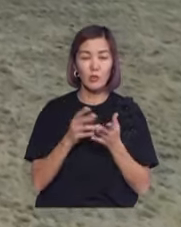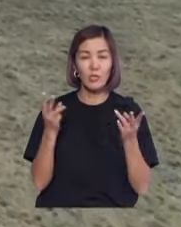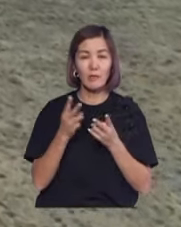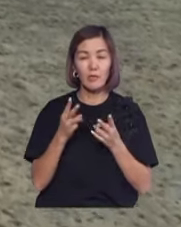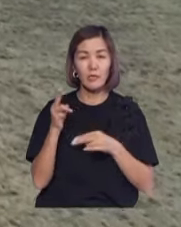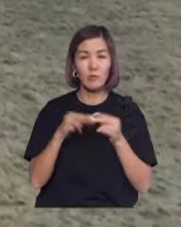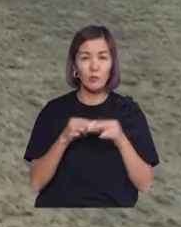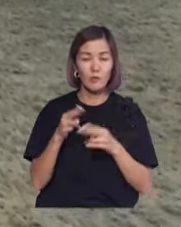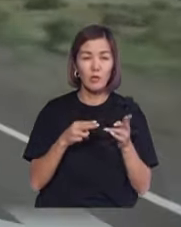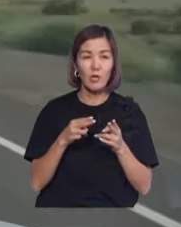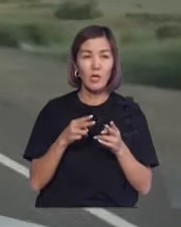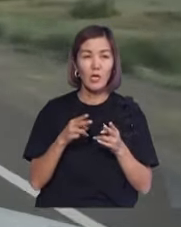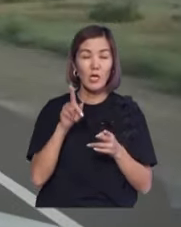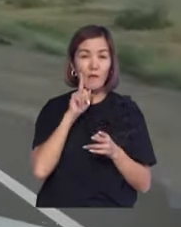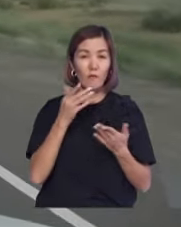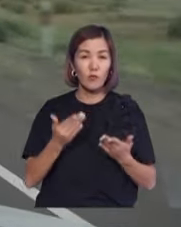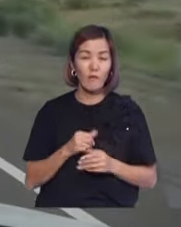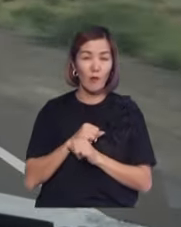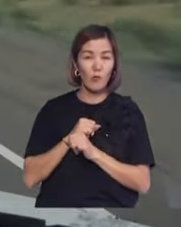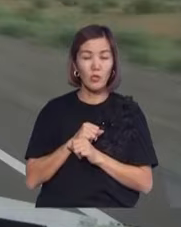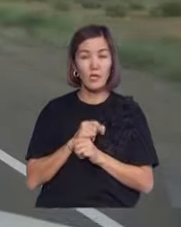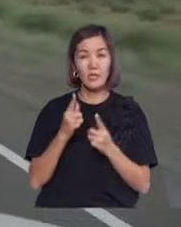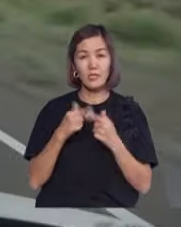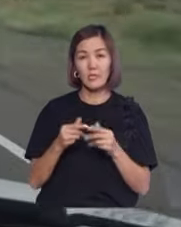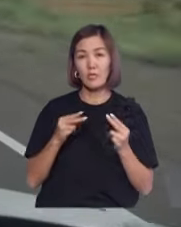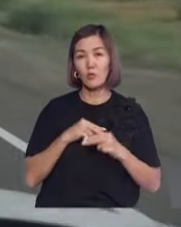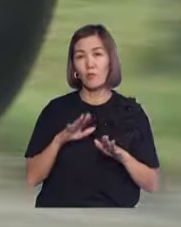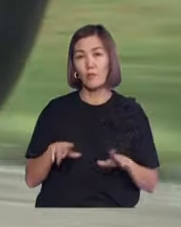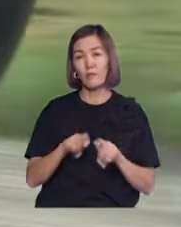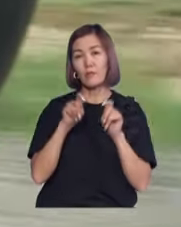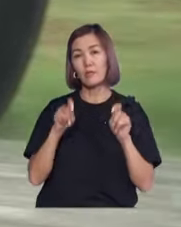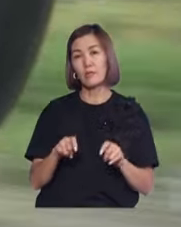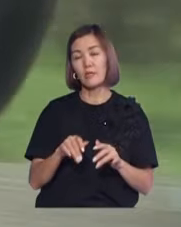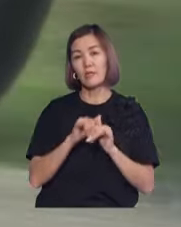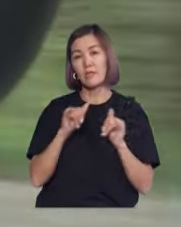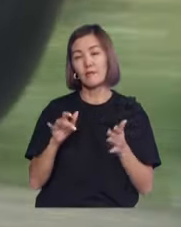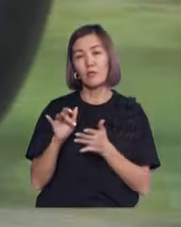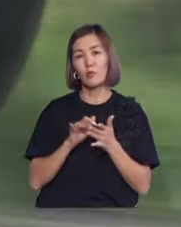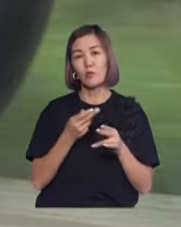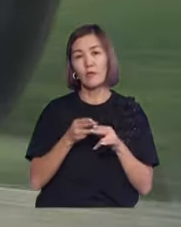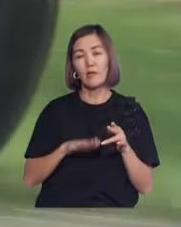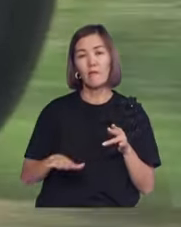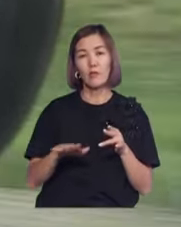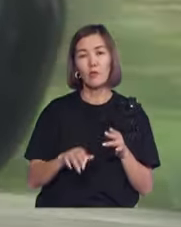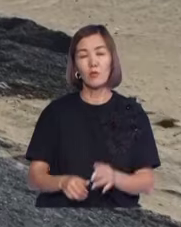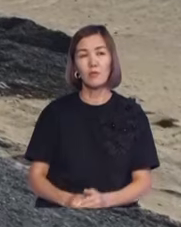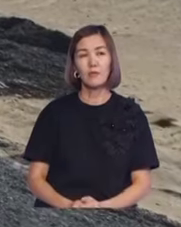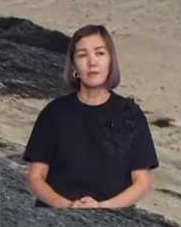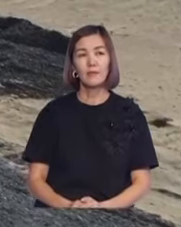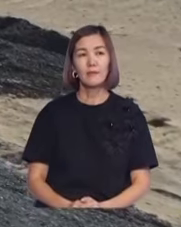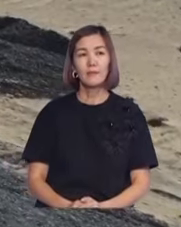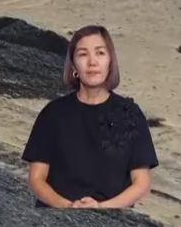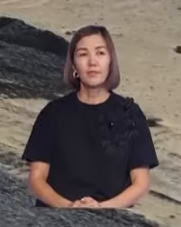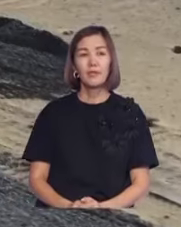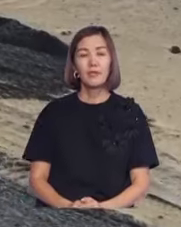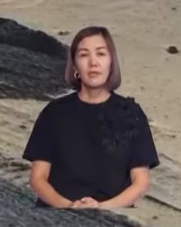необходимой инфраструктурой для их комфортного отдыха, но и создать новые возможности для развития туризма в регионе. Айгерим